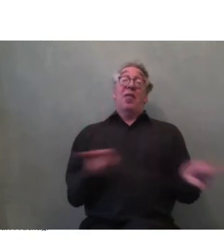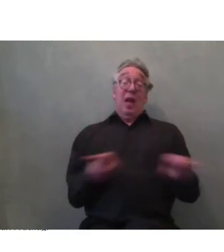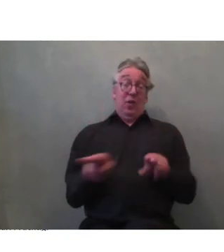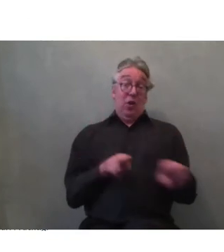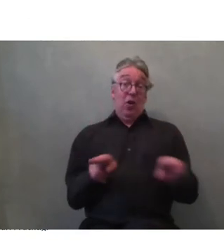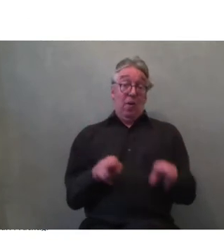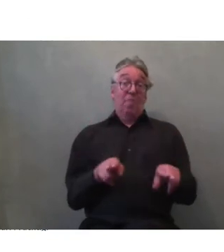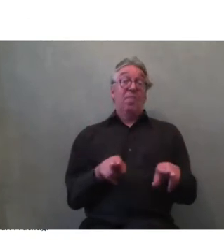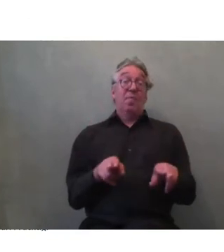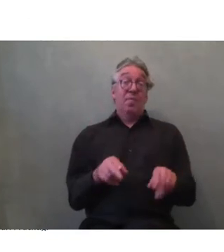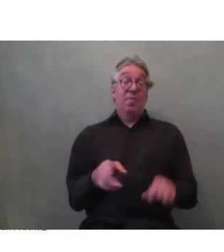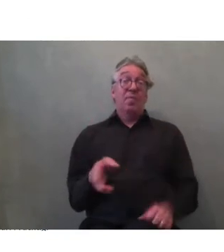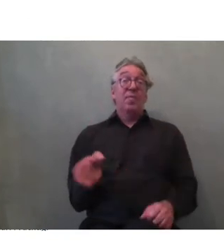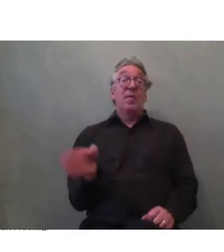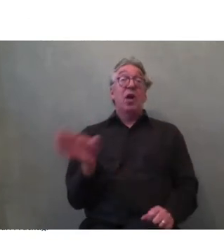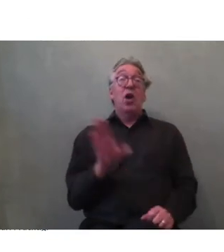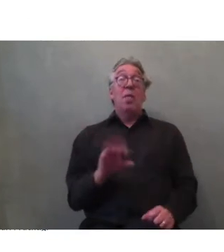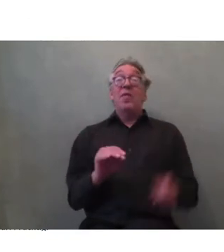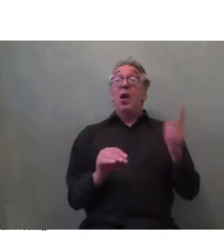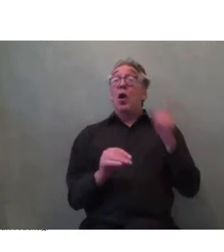allemaal op hun eigen unieke manier.